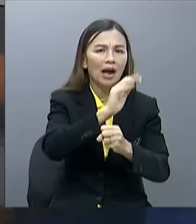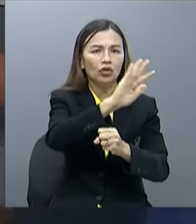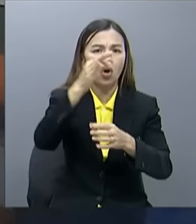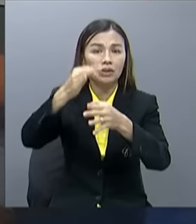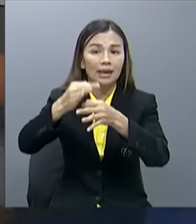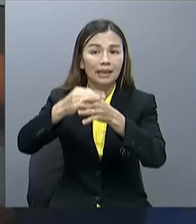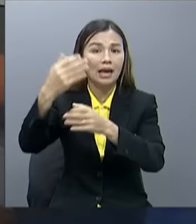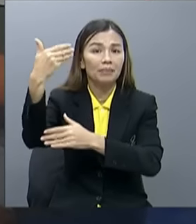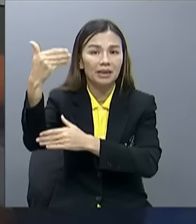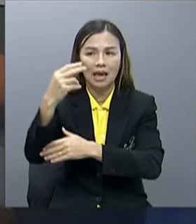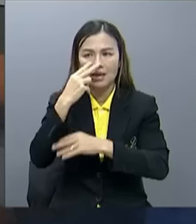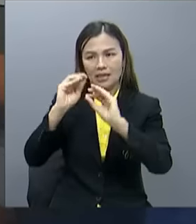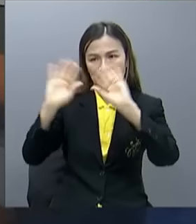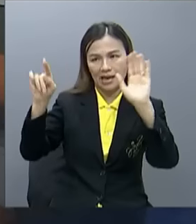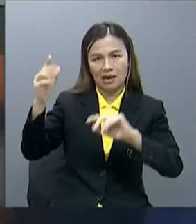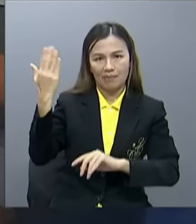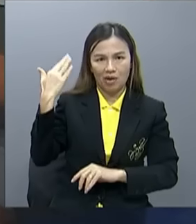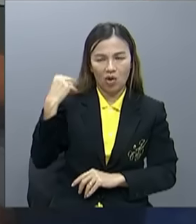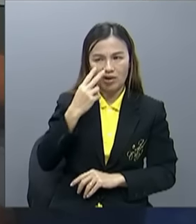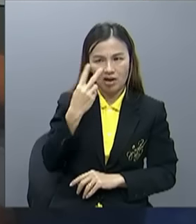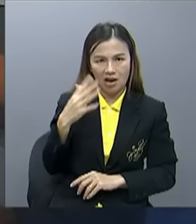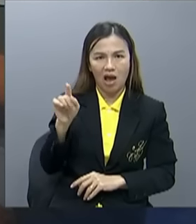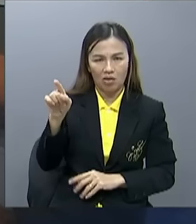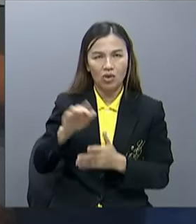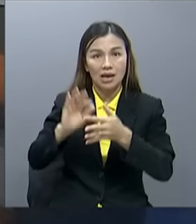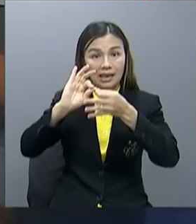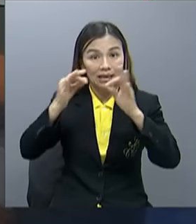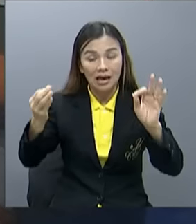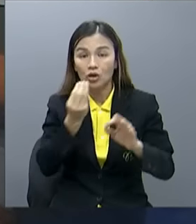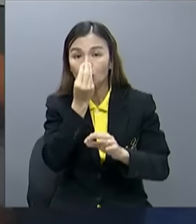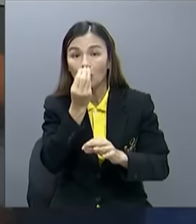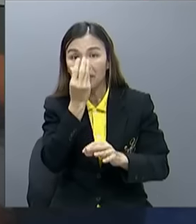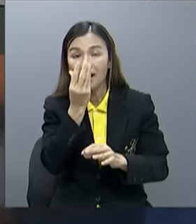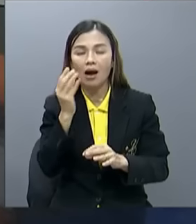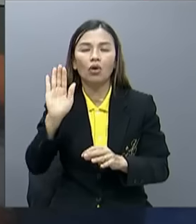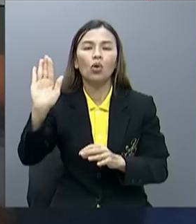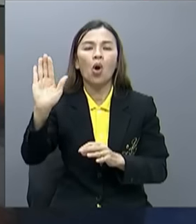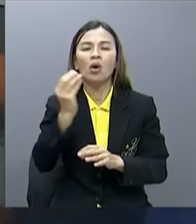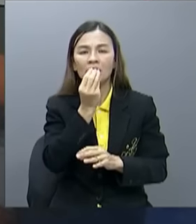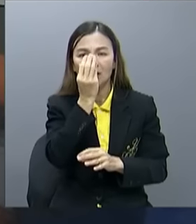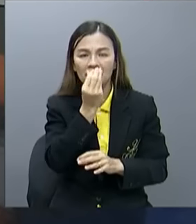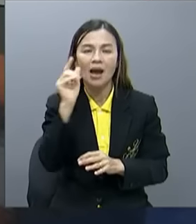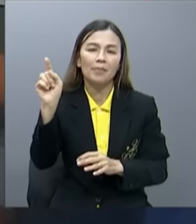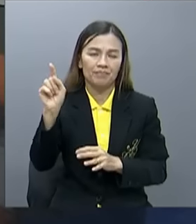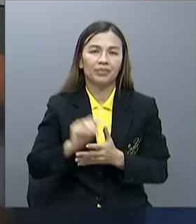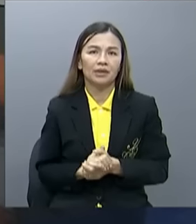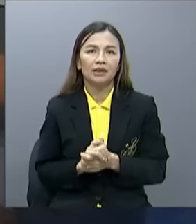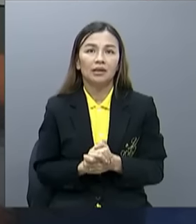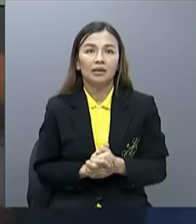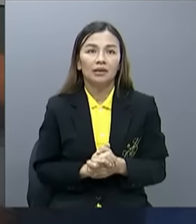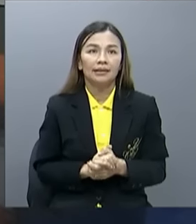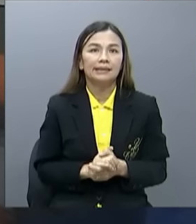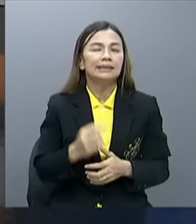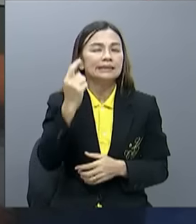งประเทศไทยอย่างเผ็ดร้อนมาก่อนหน้านี้โดยเฉพาะกับเรื่องของดอกเบี้ยนโยบายนะคะฉะนั้นแล้วค่ะนี่คงจะเป็นเรื่